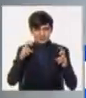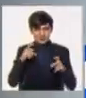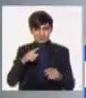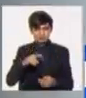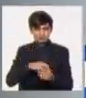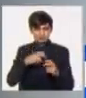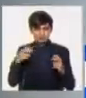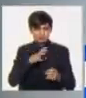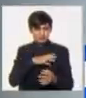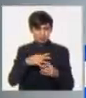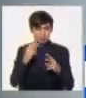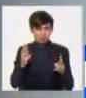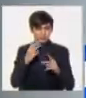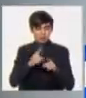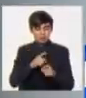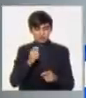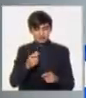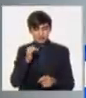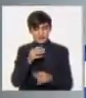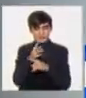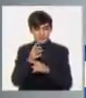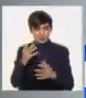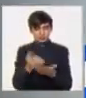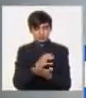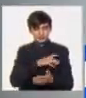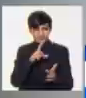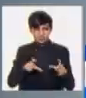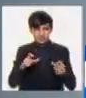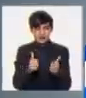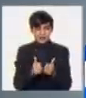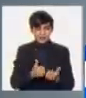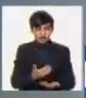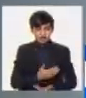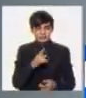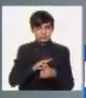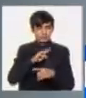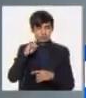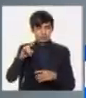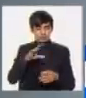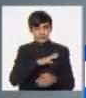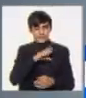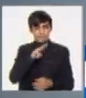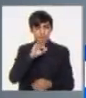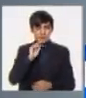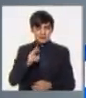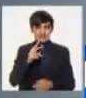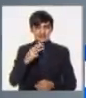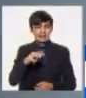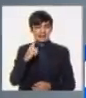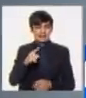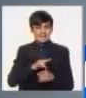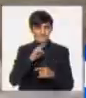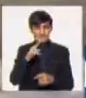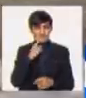Дымящийся самолет в небе заметили и успели снять на видео жители окрестных поселков. Истребитель-перехватчик МиГ-31 военно-воздушных